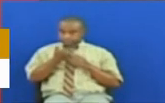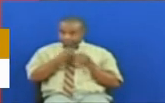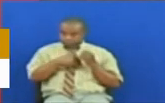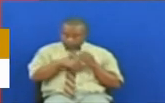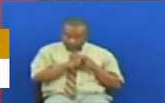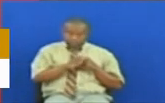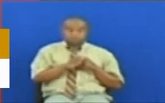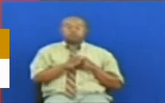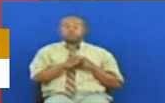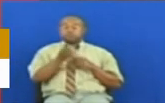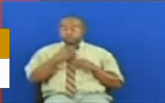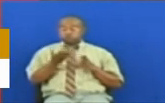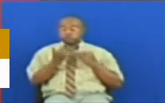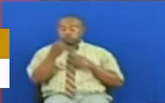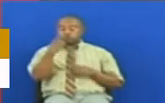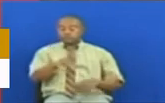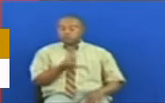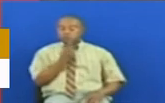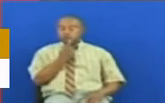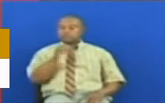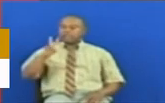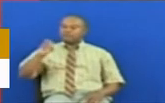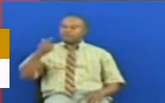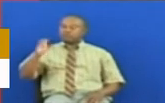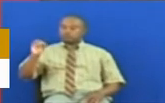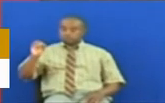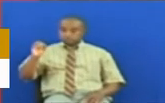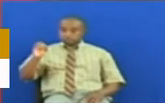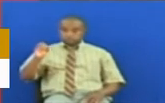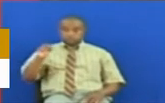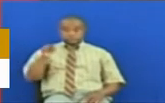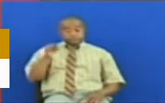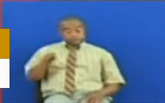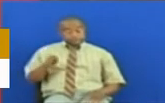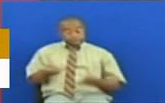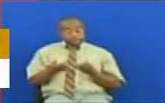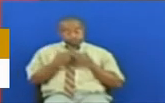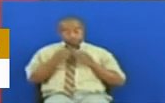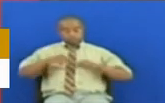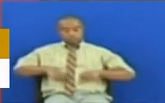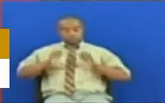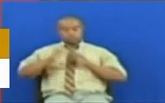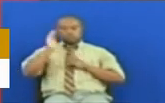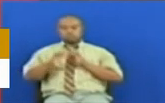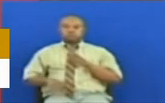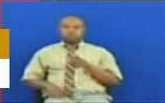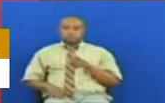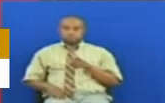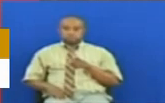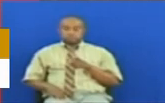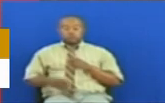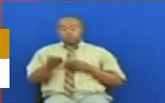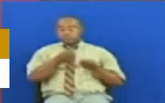veto, ili sisi zile kura za veto ziweze kutupa mamlaka zaidi ya uendeshaji wa ile